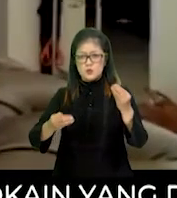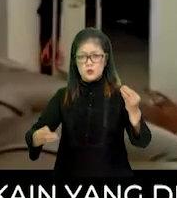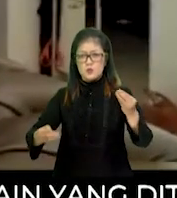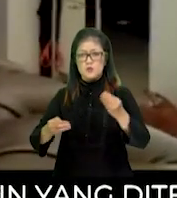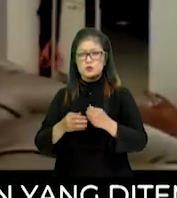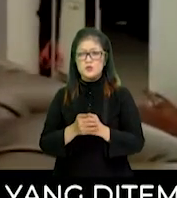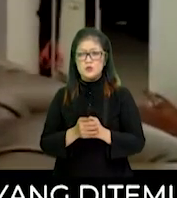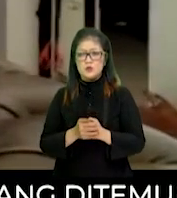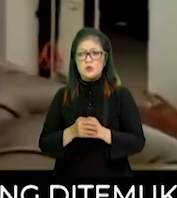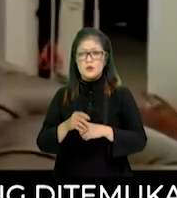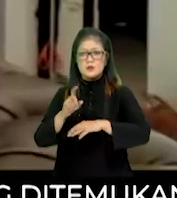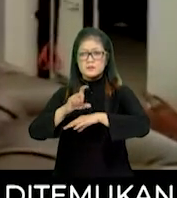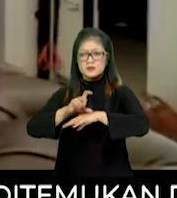Indonesia